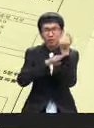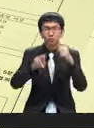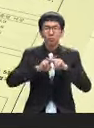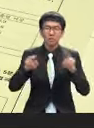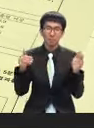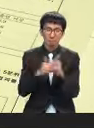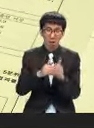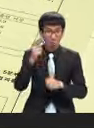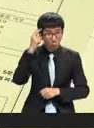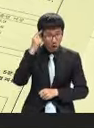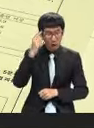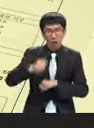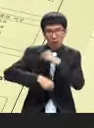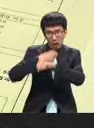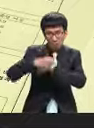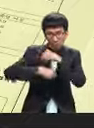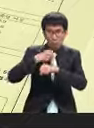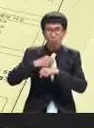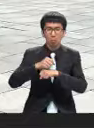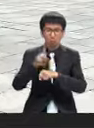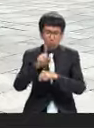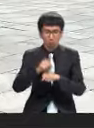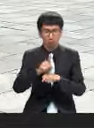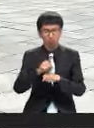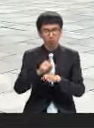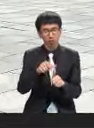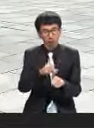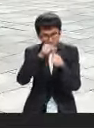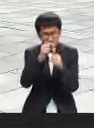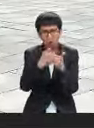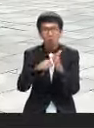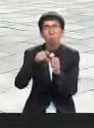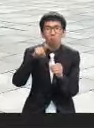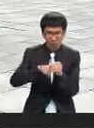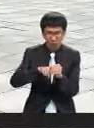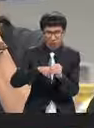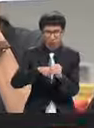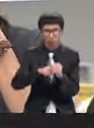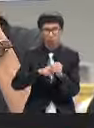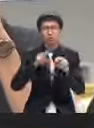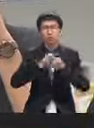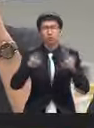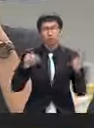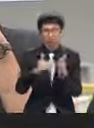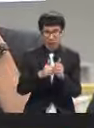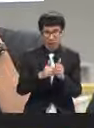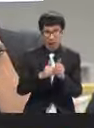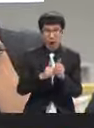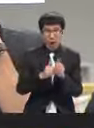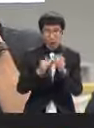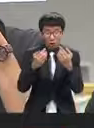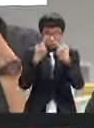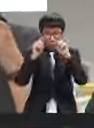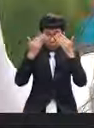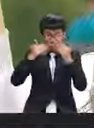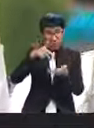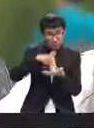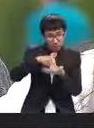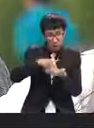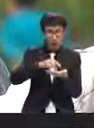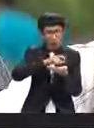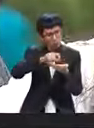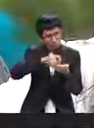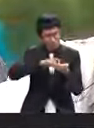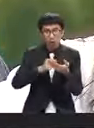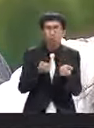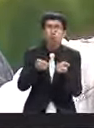자율권을 보장하라며 규제 완화를 요구한 겁니다. 대학은 논술 난이도를 스스로 조절하겠다고 밝혔지만 상황은 점점 나빠지고